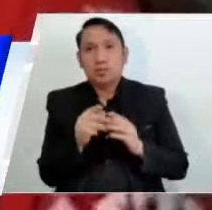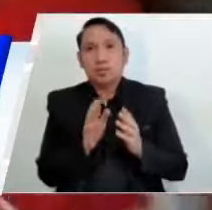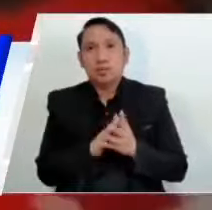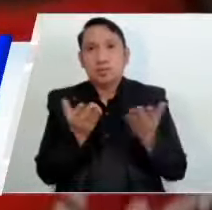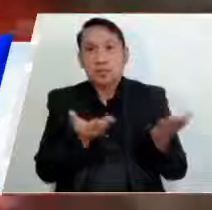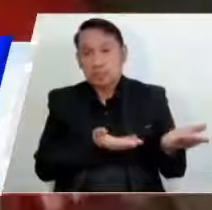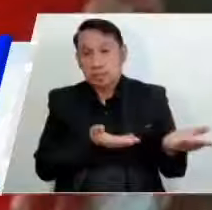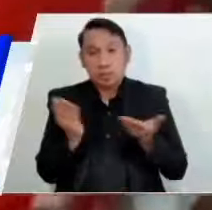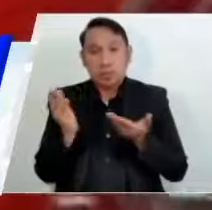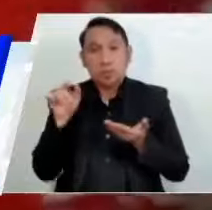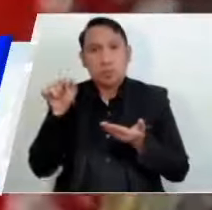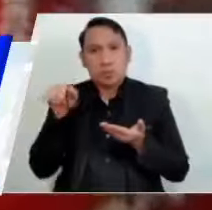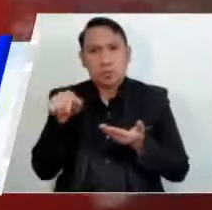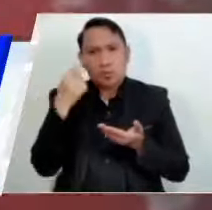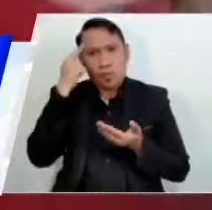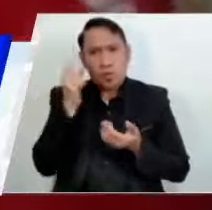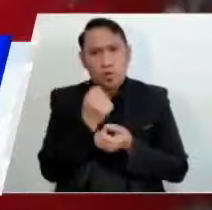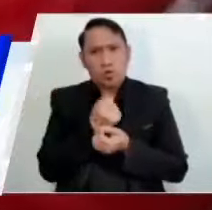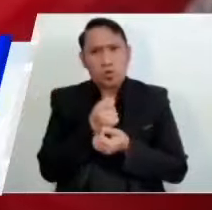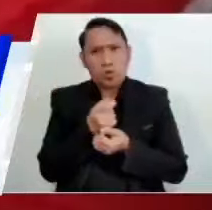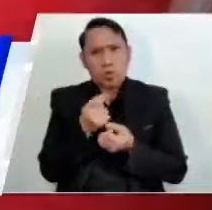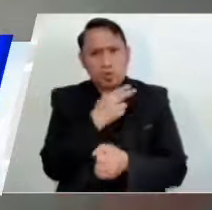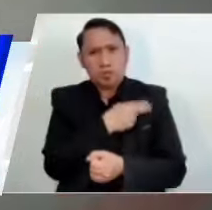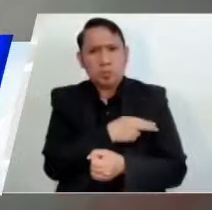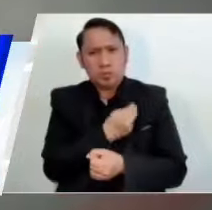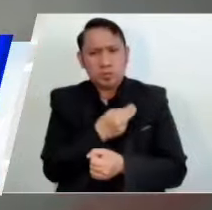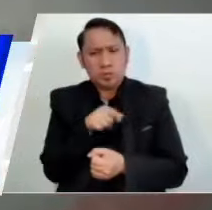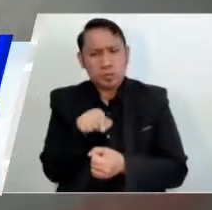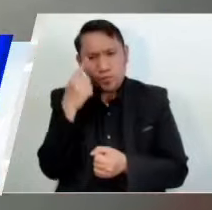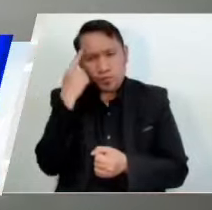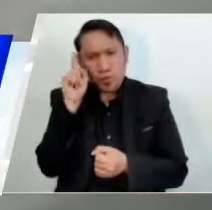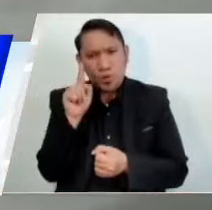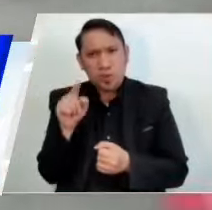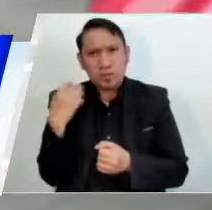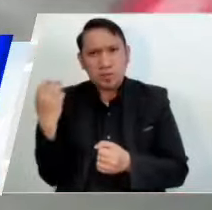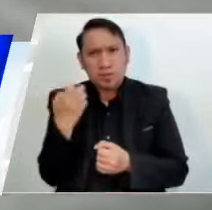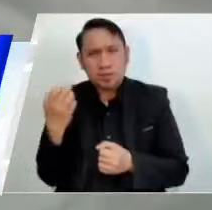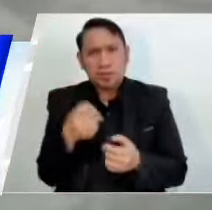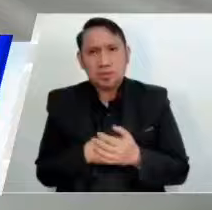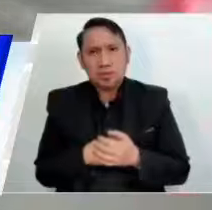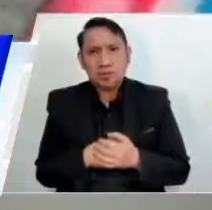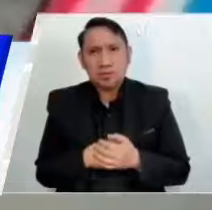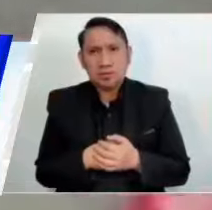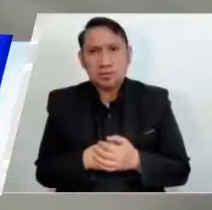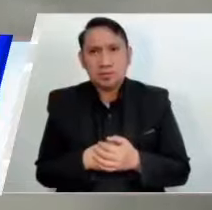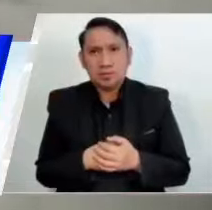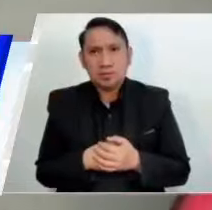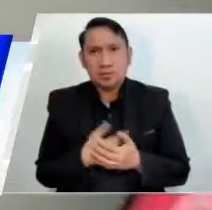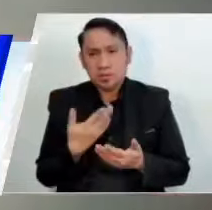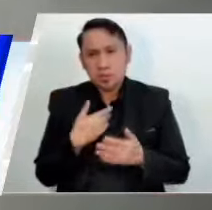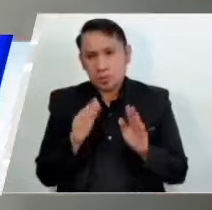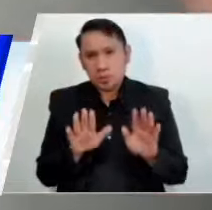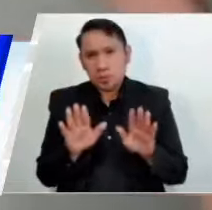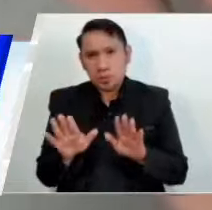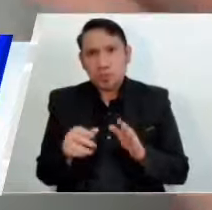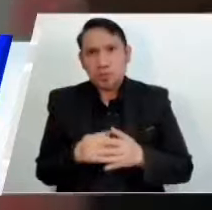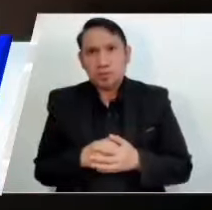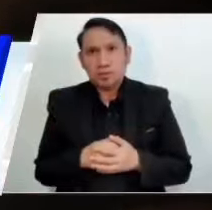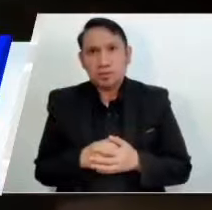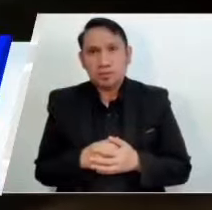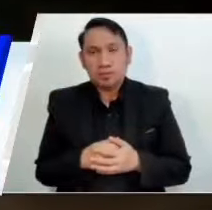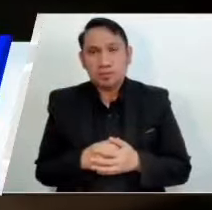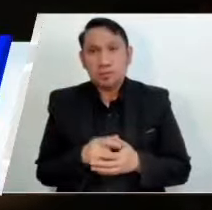istasyon ng Las Quitip, ang medical emergency na ito. Relax ka lang. Si Emil ako ha. Relax ka lang. Sa GMA ha. Hindi ka nasa mabuti